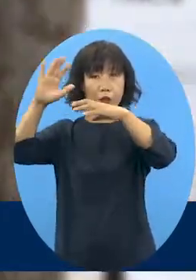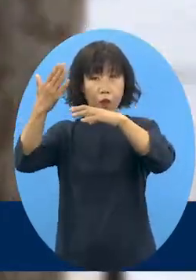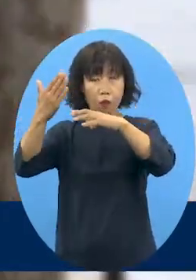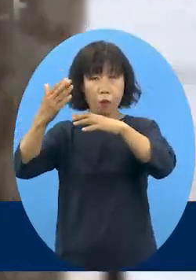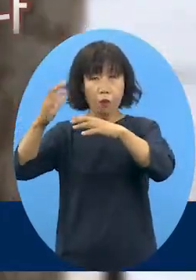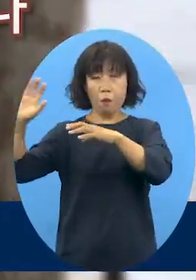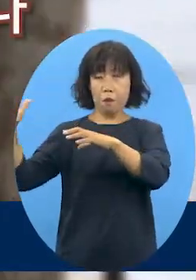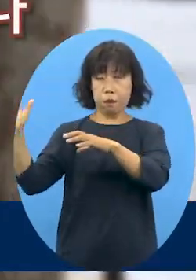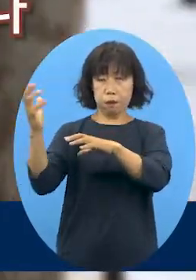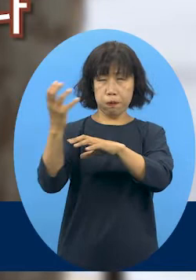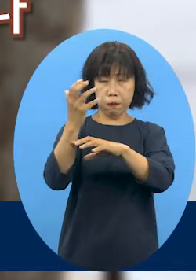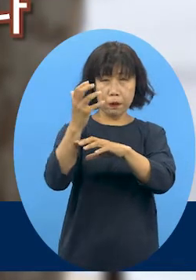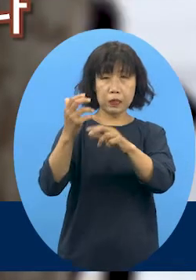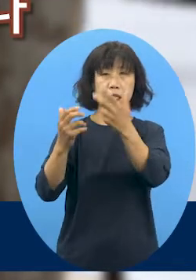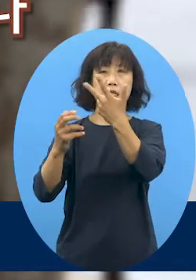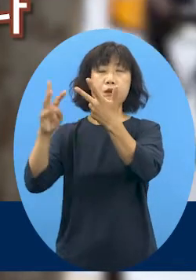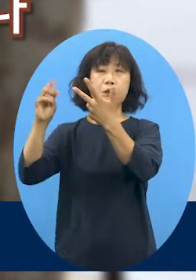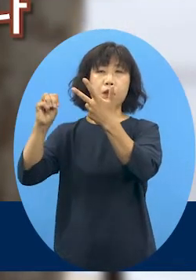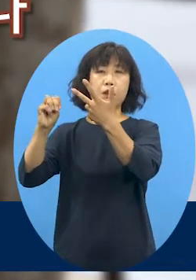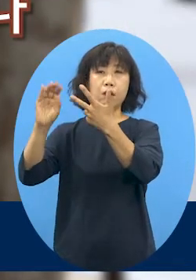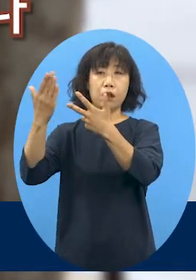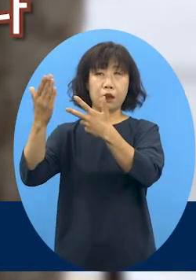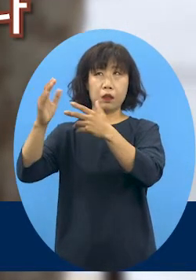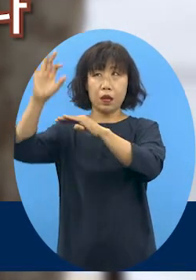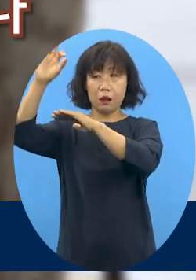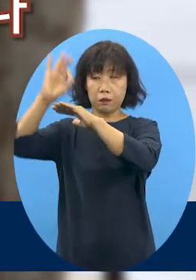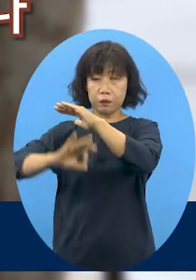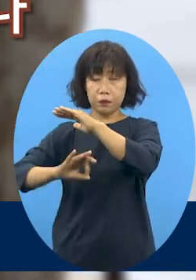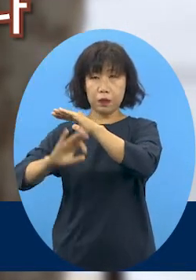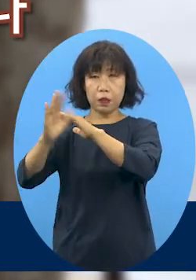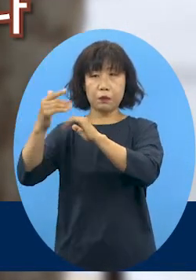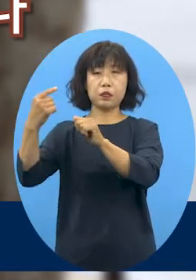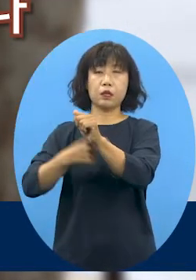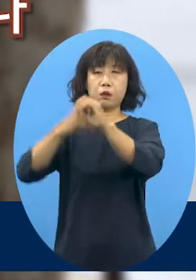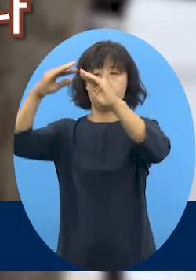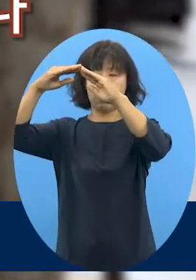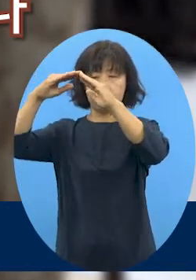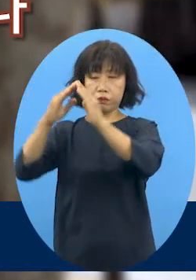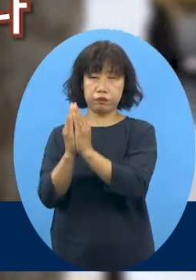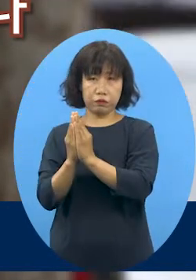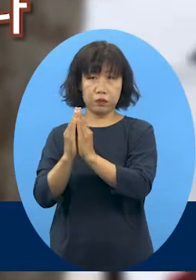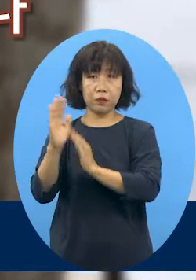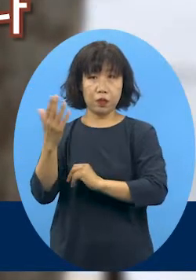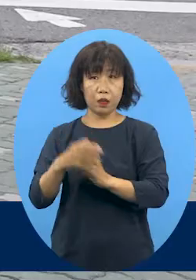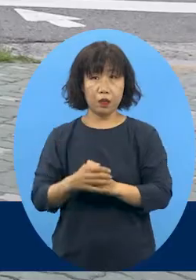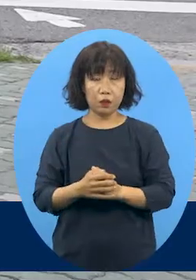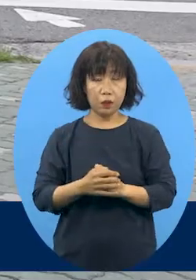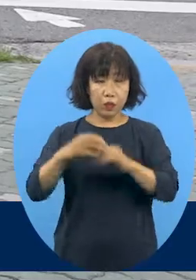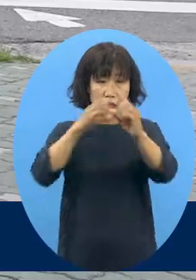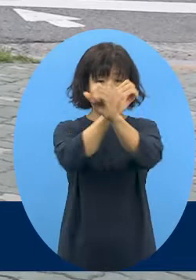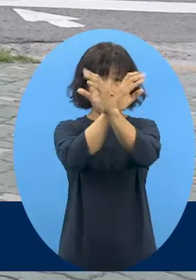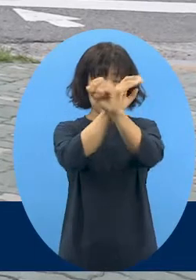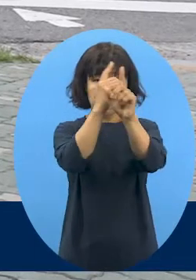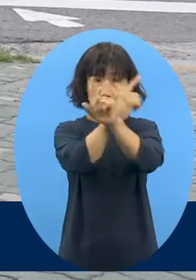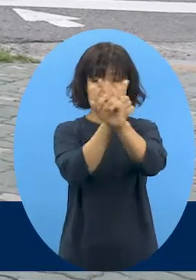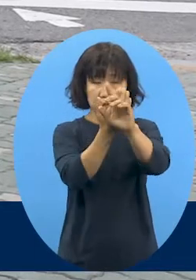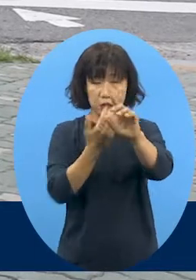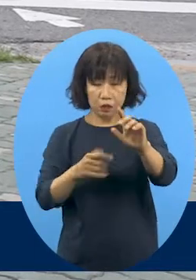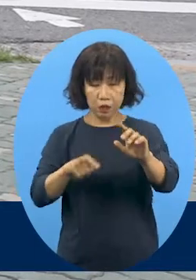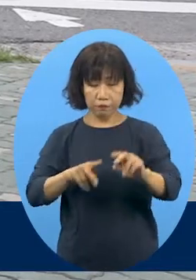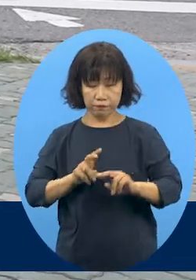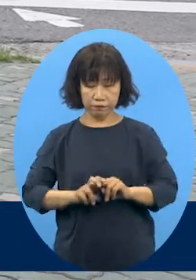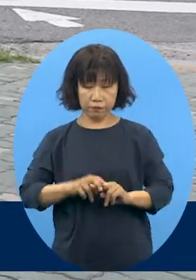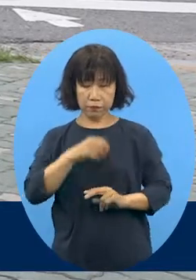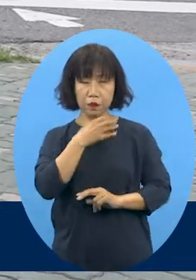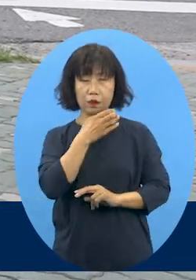펼쳐지고 초속 7m 이상의 강풍이 불거나 해가 지면 자동으로 접힘 니다 또한 신호를 기다리는 동안